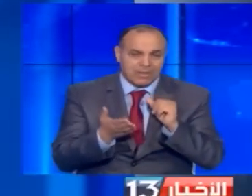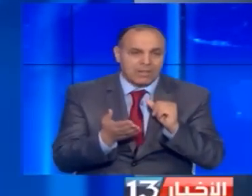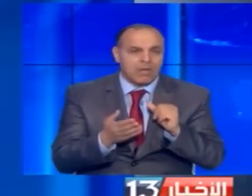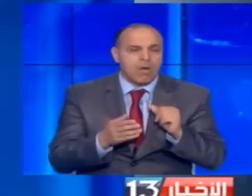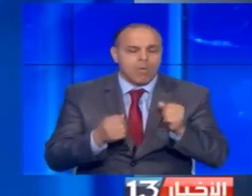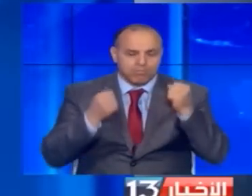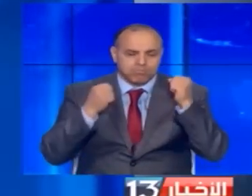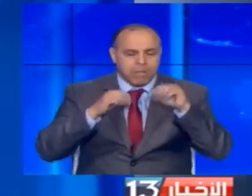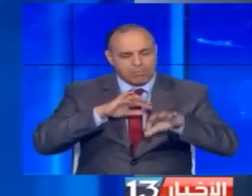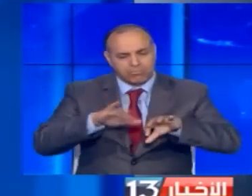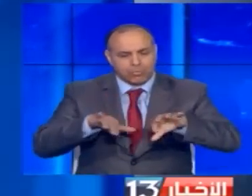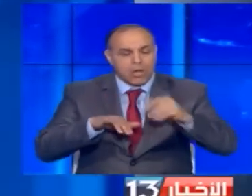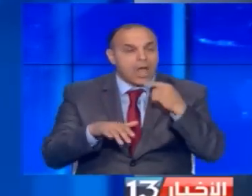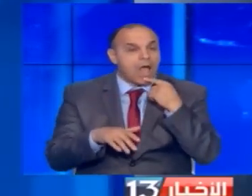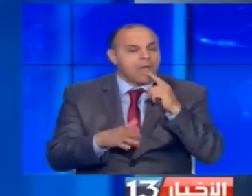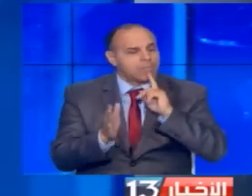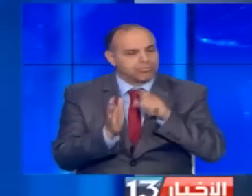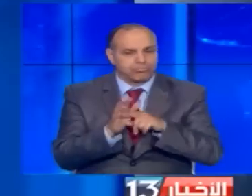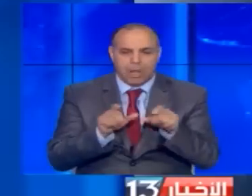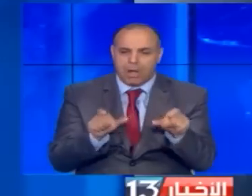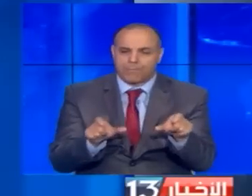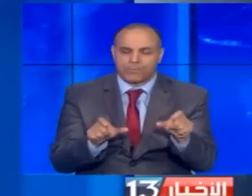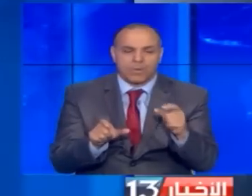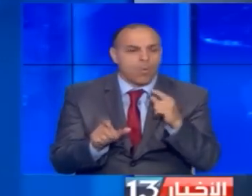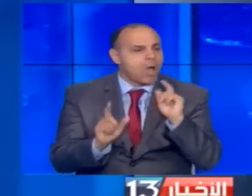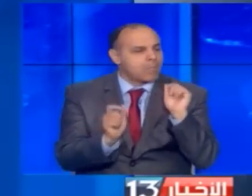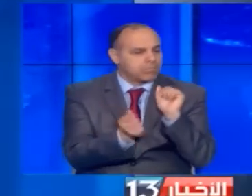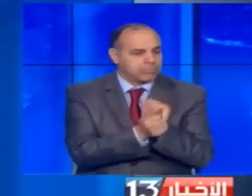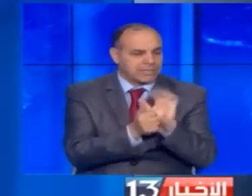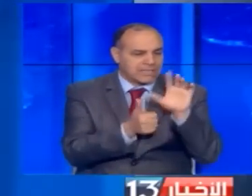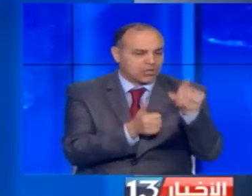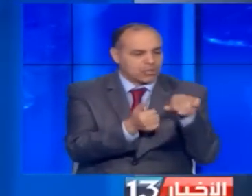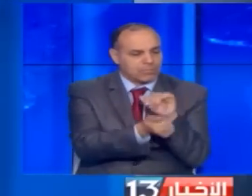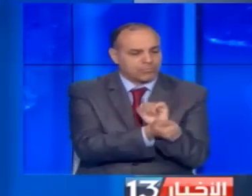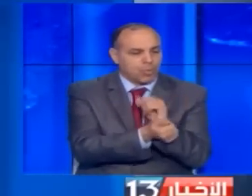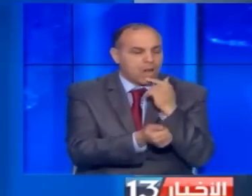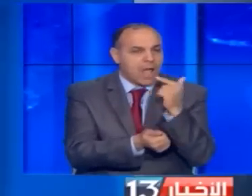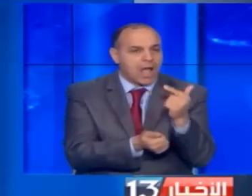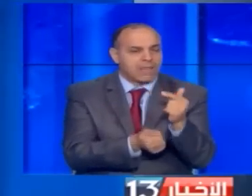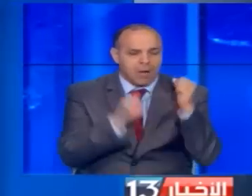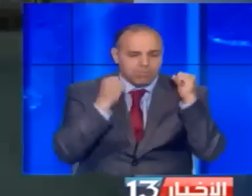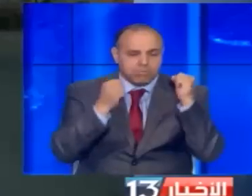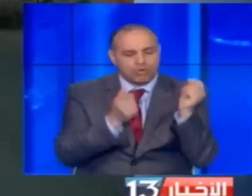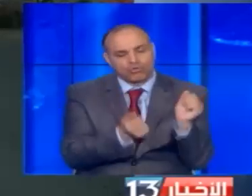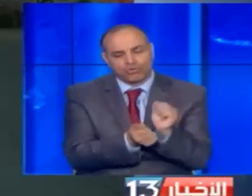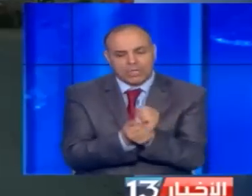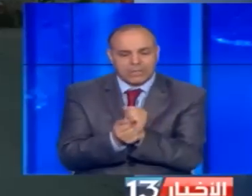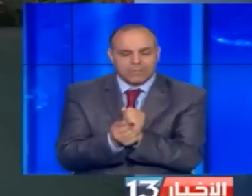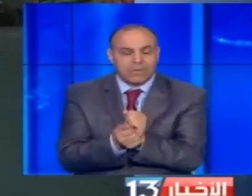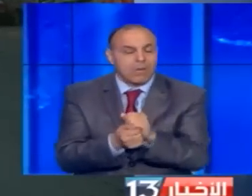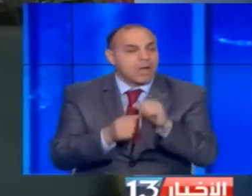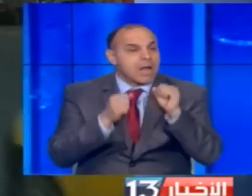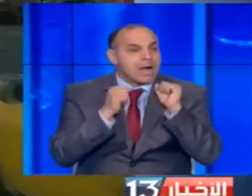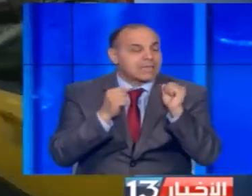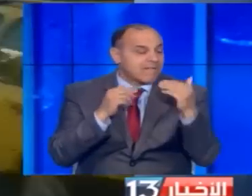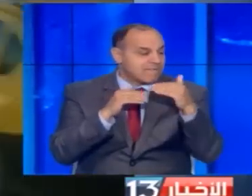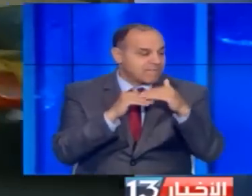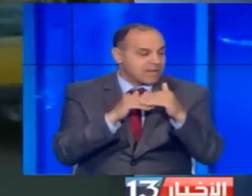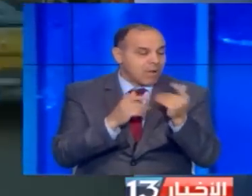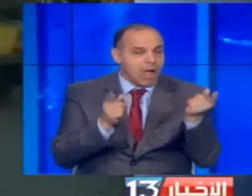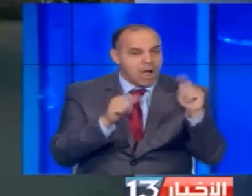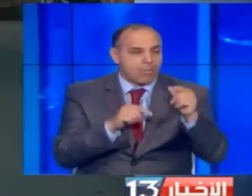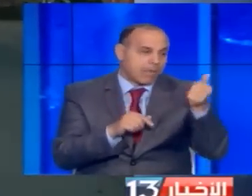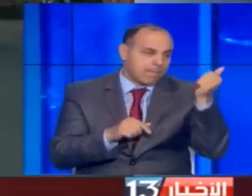تفرقة المتظاهرين وفرض الأمن والقبض على 6 أشخاص بين المحتجين. الاحتجاجات الليلية